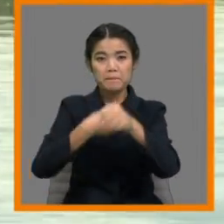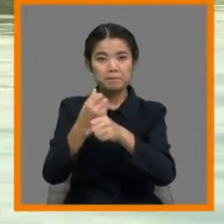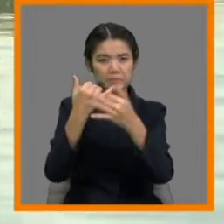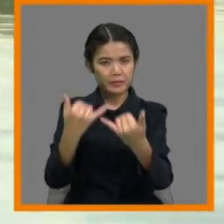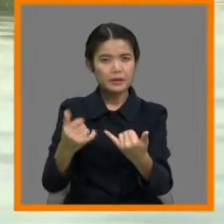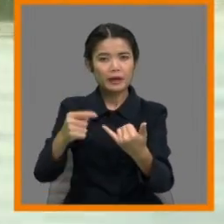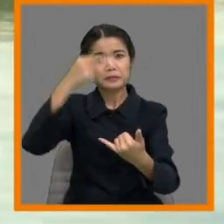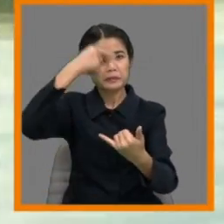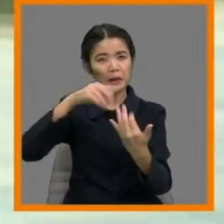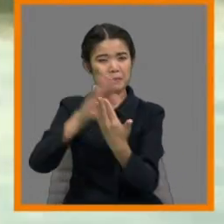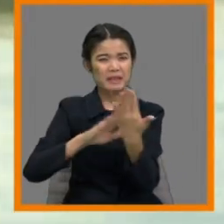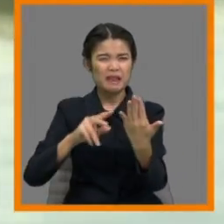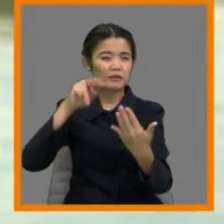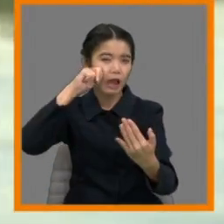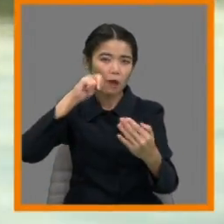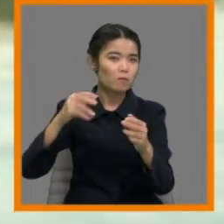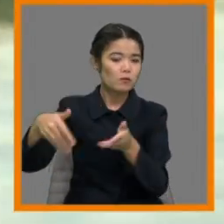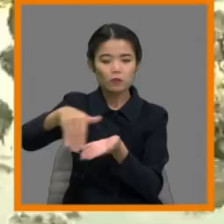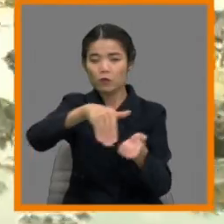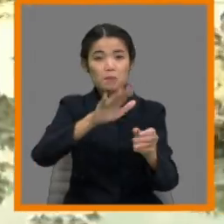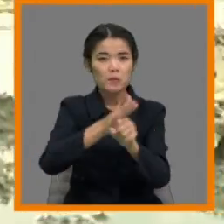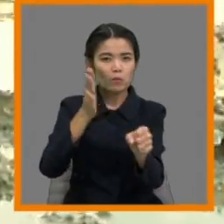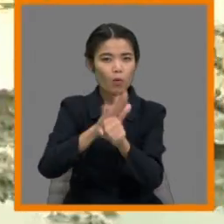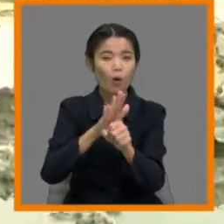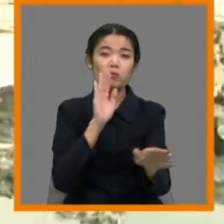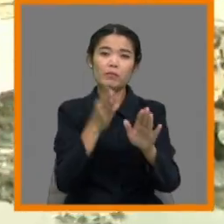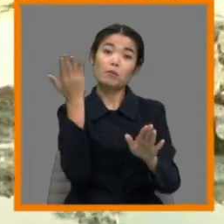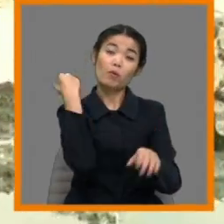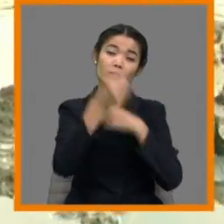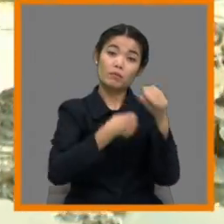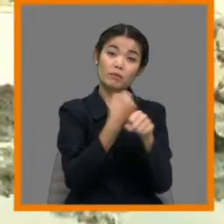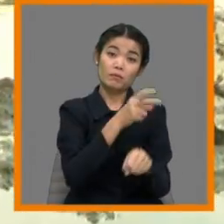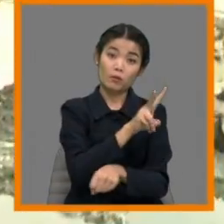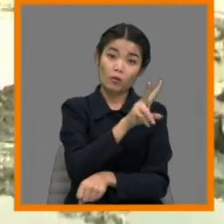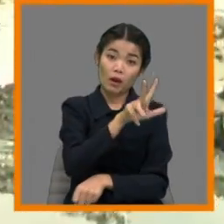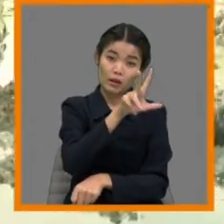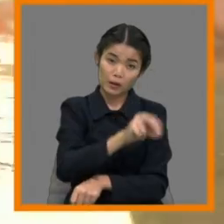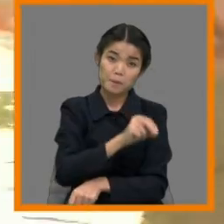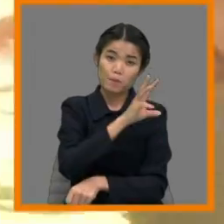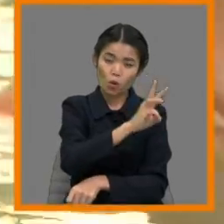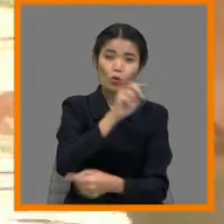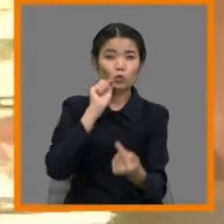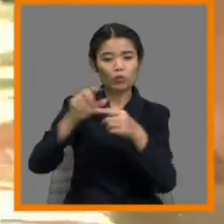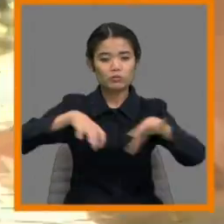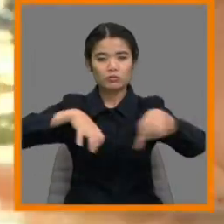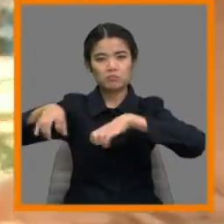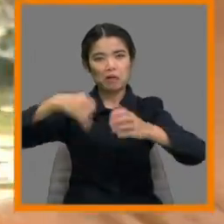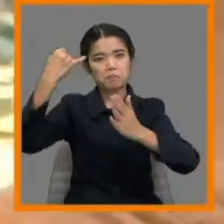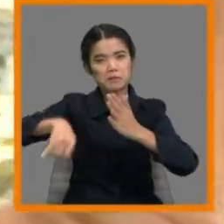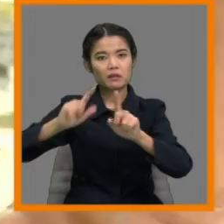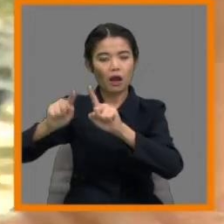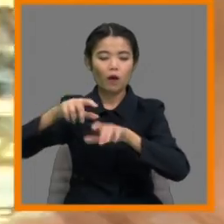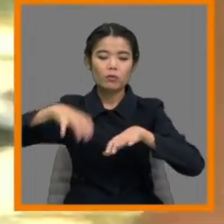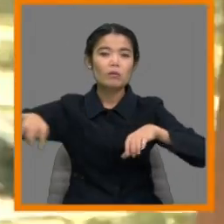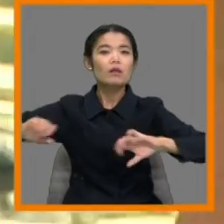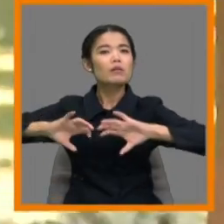แล้งและขาดแคลนน้ำหนักที่สุดนับตั้งแต่ปี2536สาเหตุมาจากการบริหารความเสี่ยงที่ผิดพลาดของหน่วยงานรัฐ